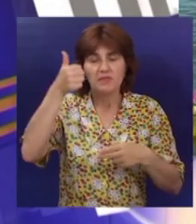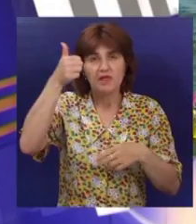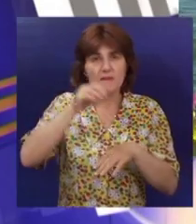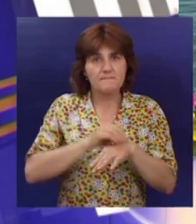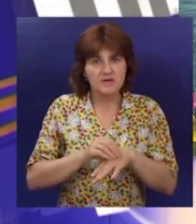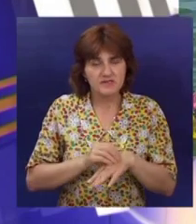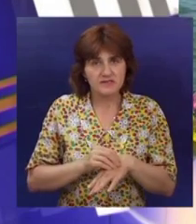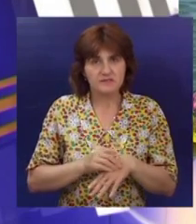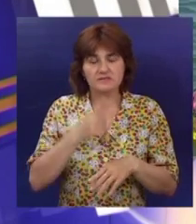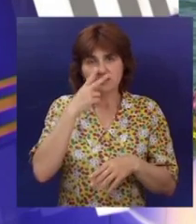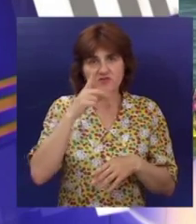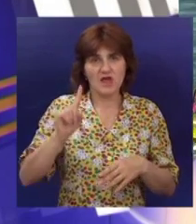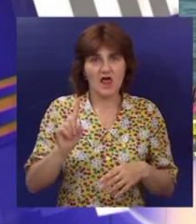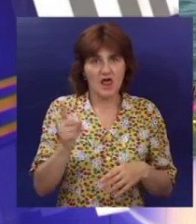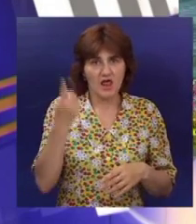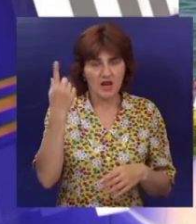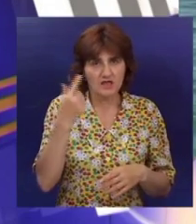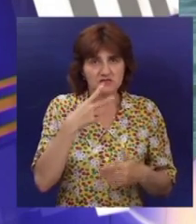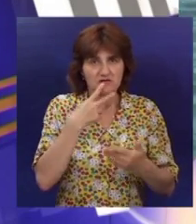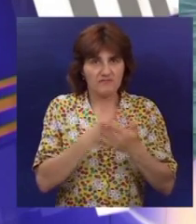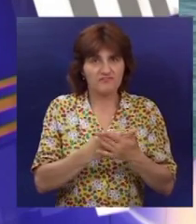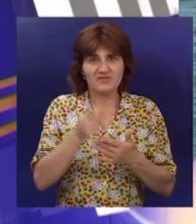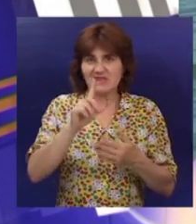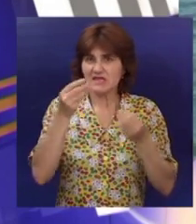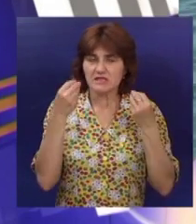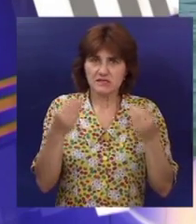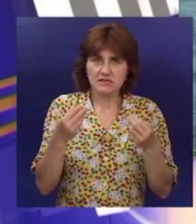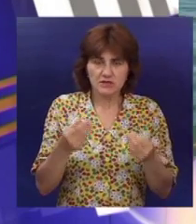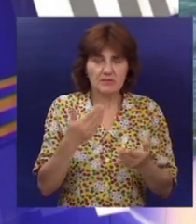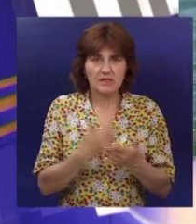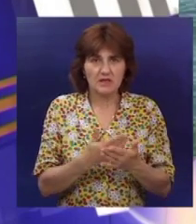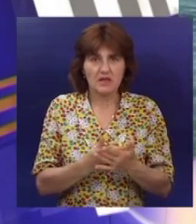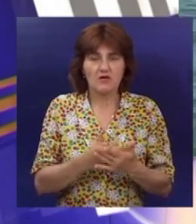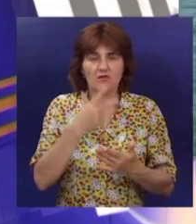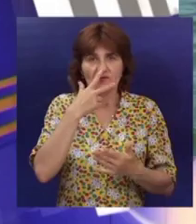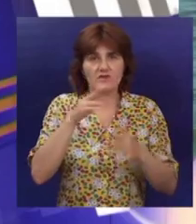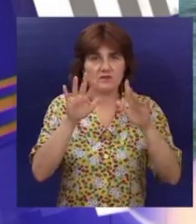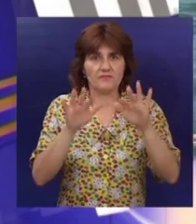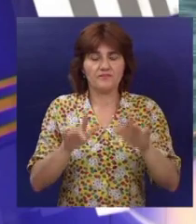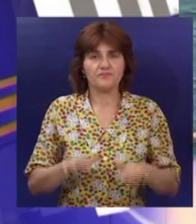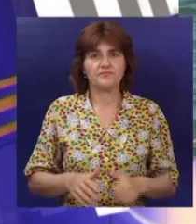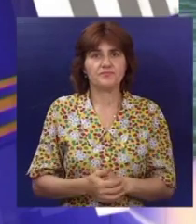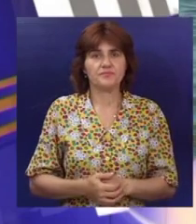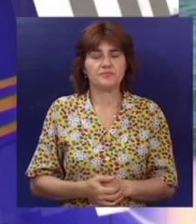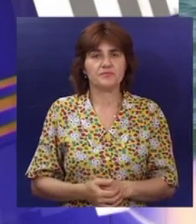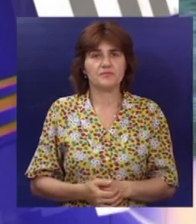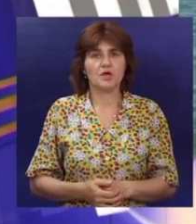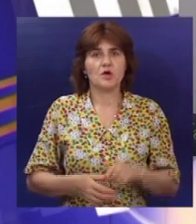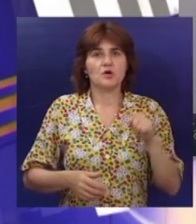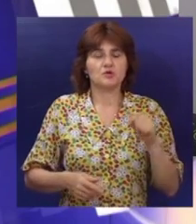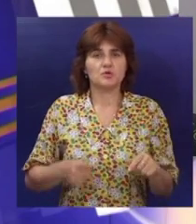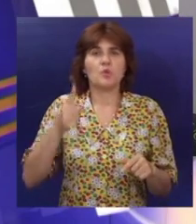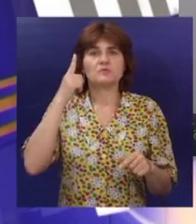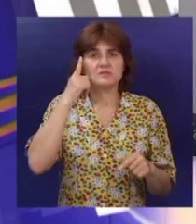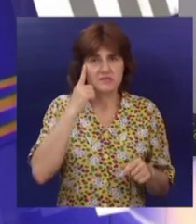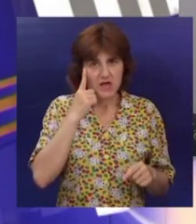uzimaju jednom mesečno. Rezultate tih ispitivanja, koji nisu pozitivni, mogu se pronaći i na gradskom sajtu. To znači